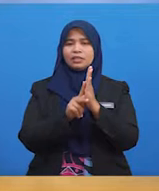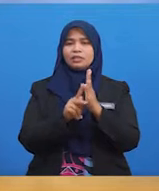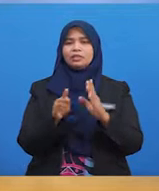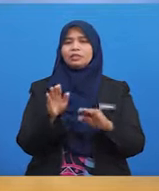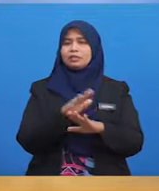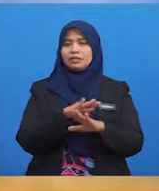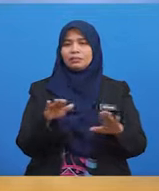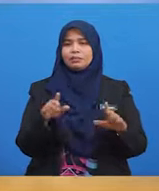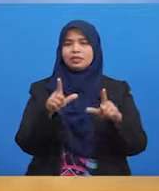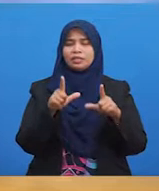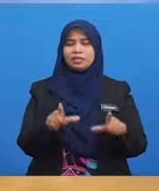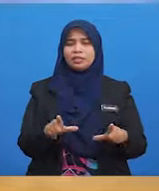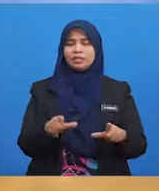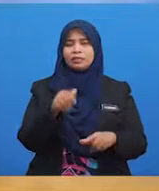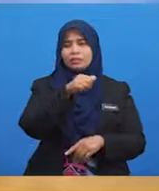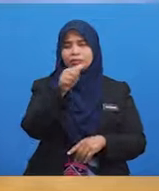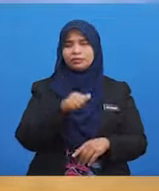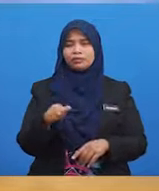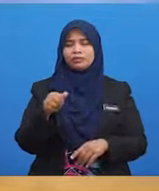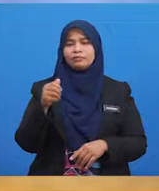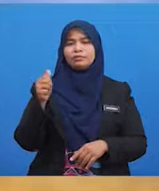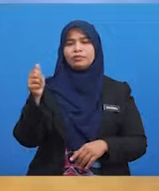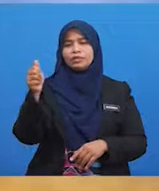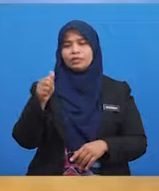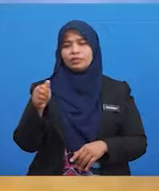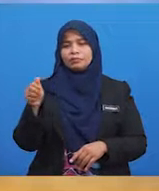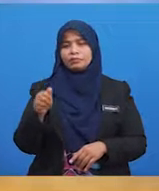tanpa meletakkan huruf hamzah.